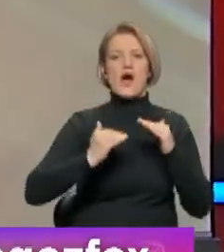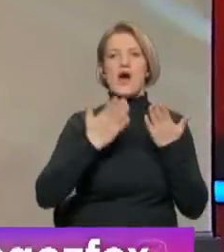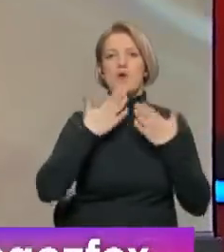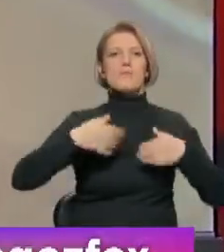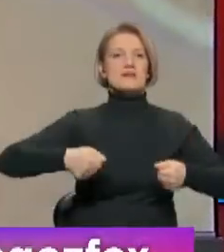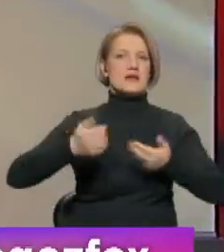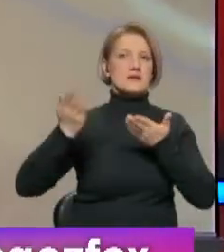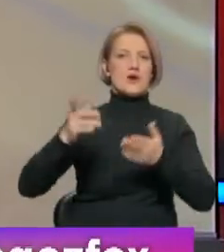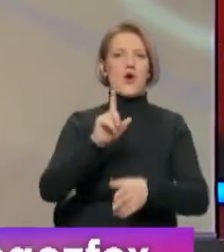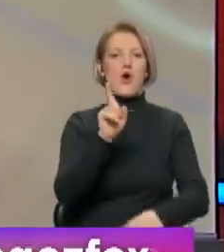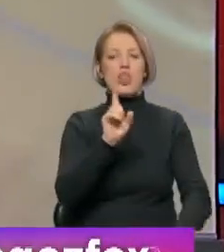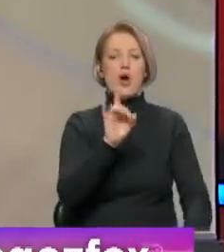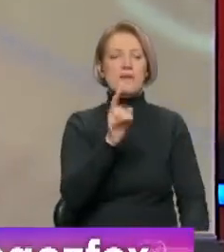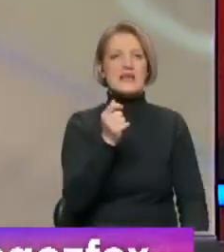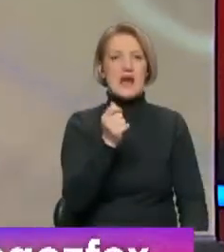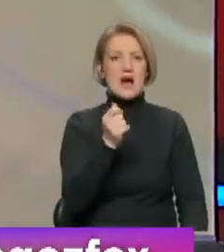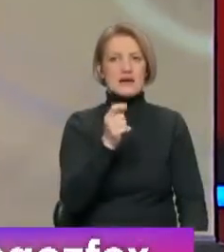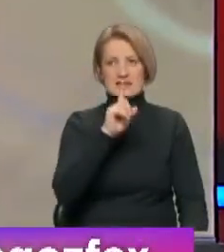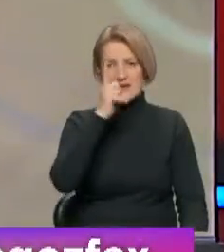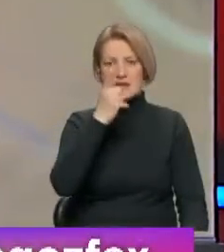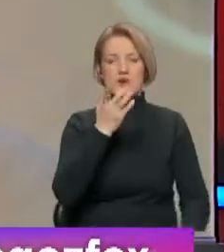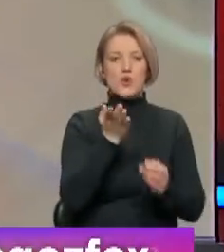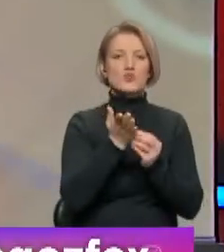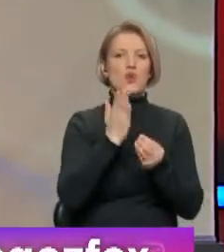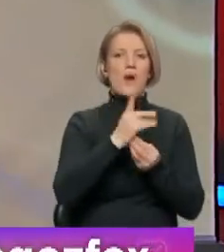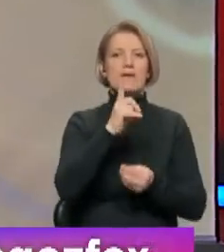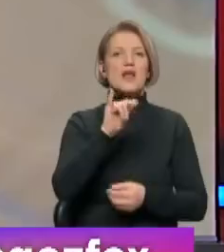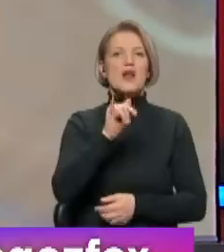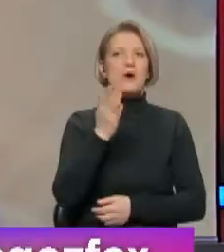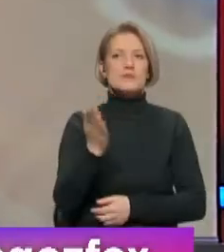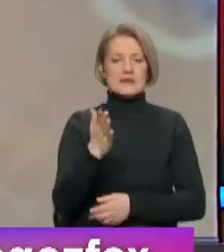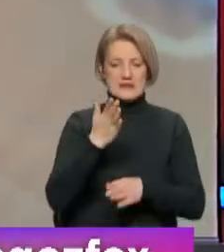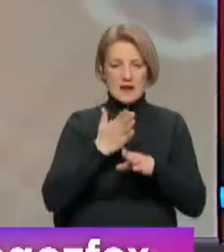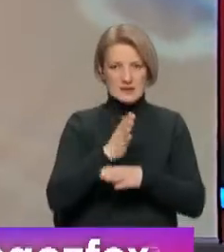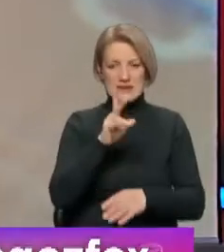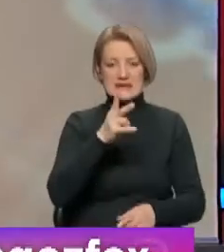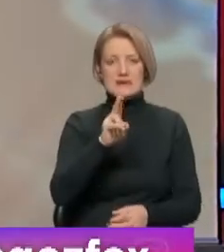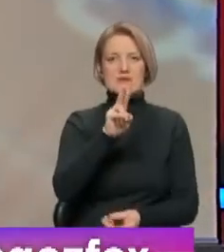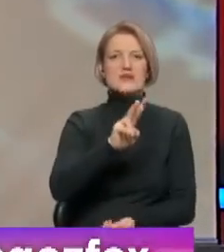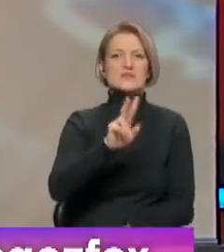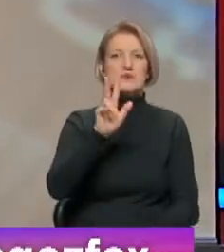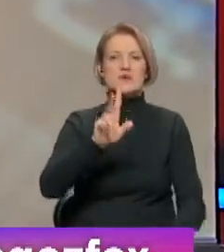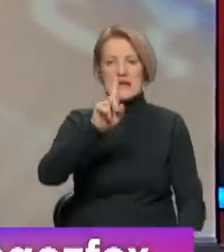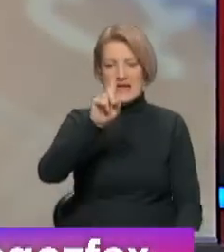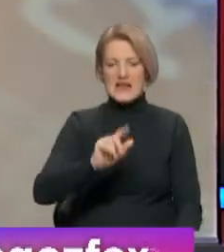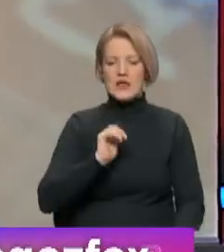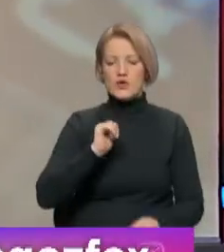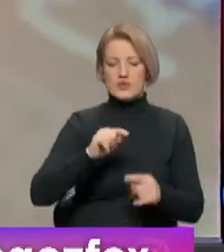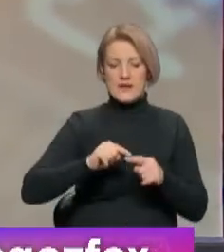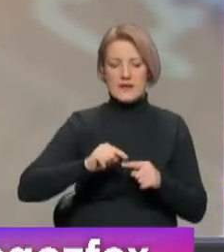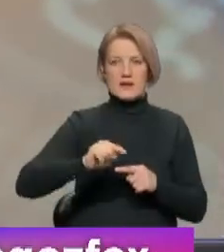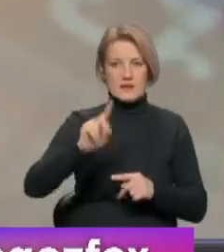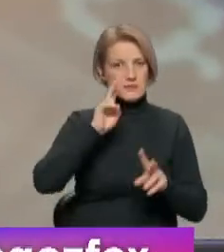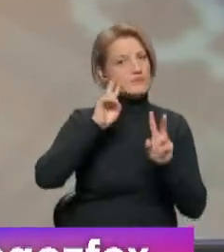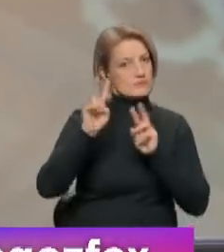pazarda 10-15 lira sadece kuru soğanın kilosu asıl 2023 ilk günden itibaren